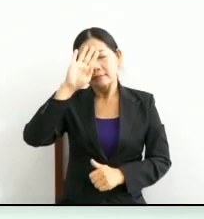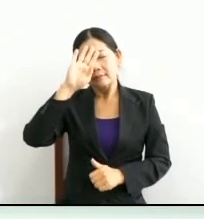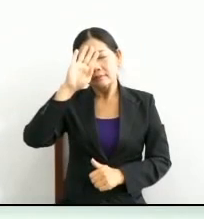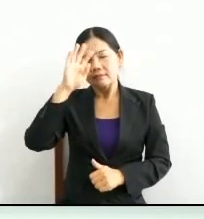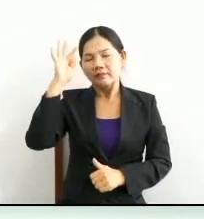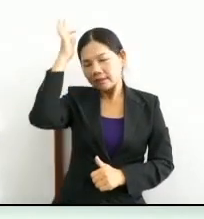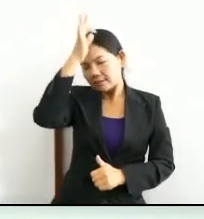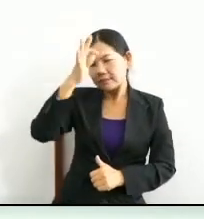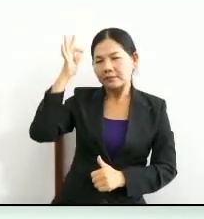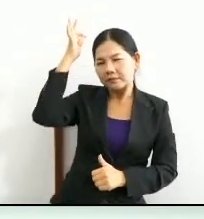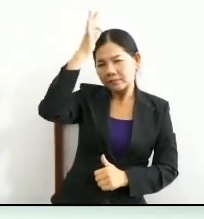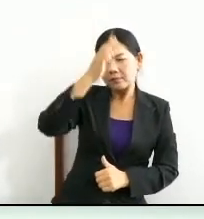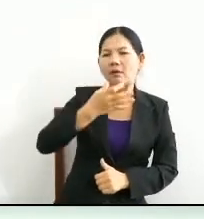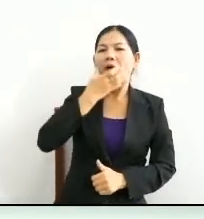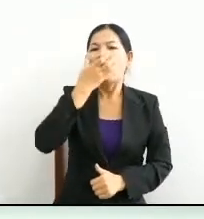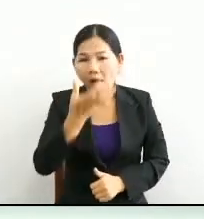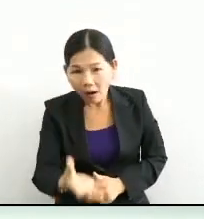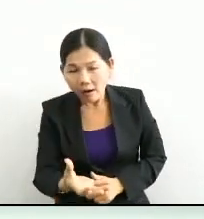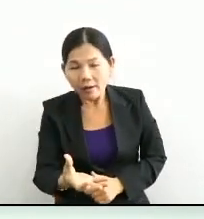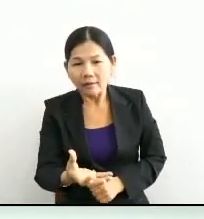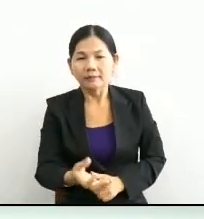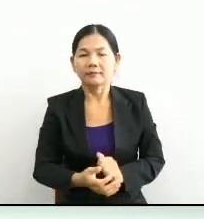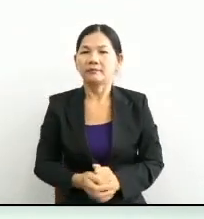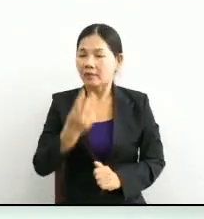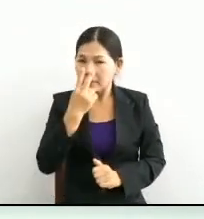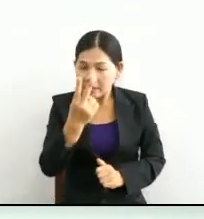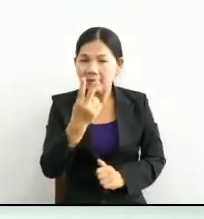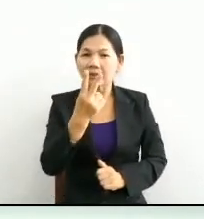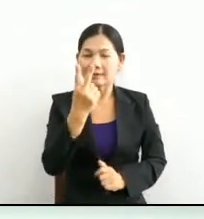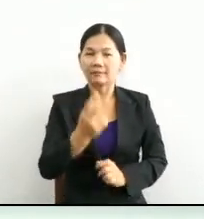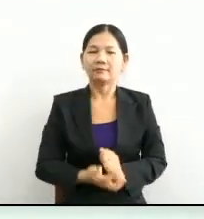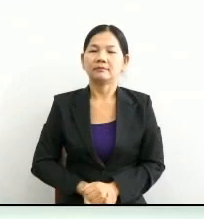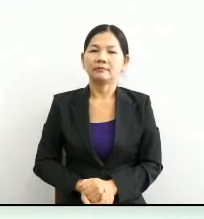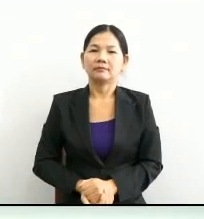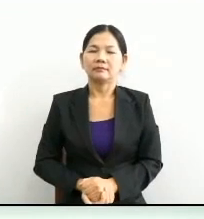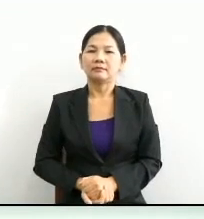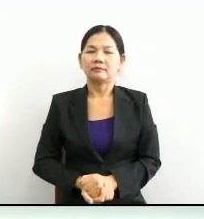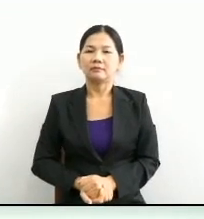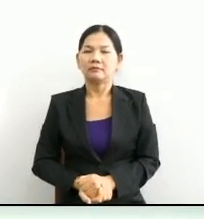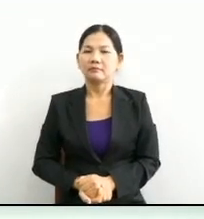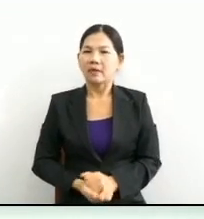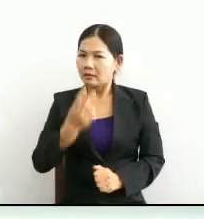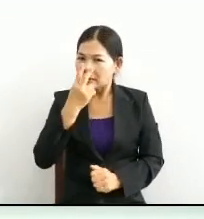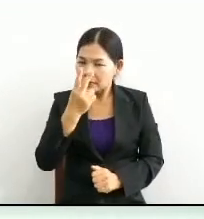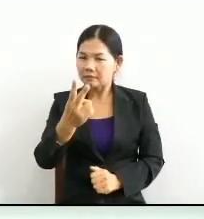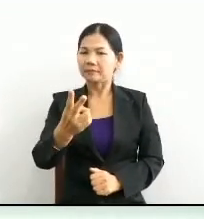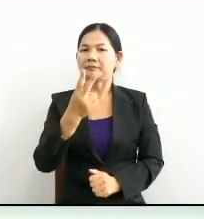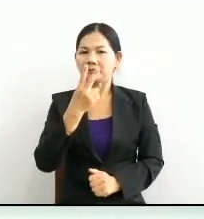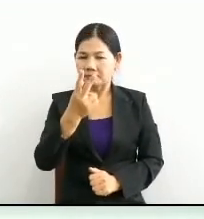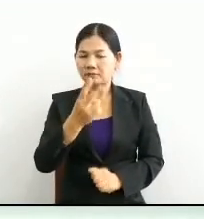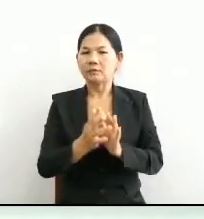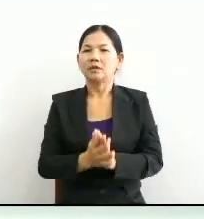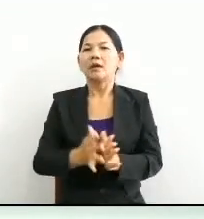vờ mốc rồi có uất rồi có dạng nà môi chẳng á nè còn thlọp khơi nhé cha còn thlọp mày nè